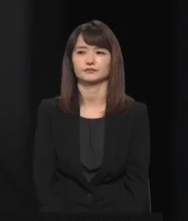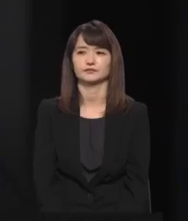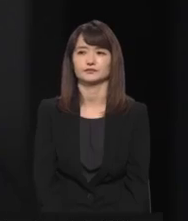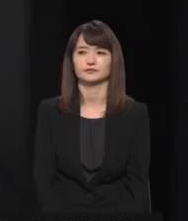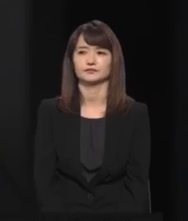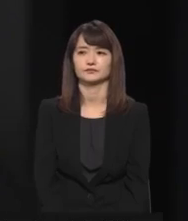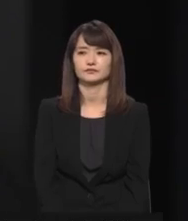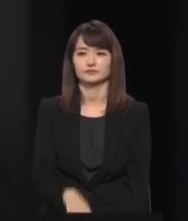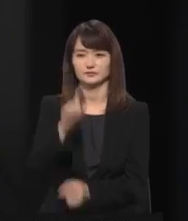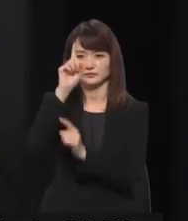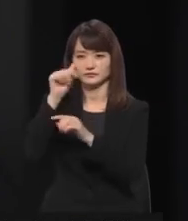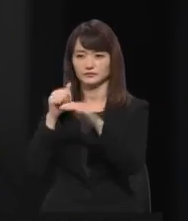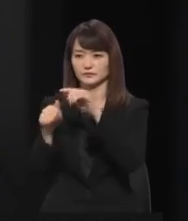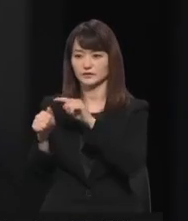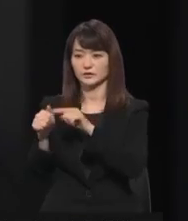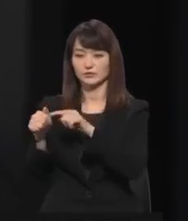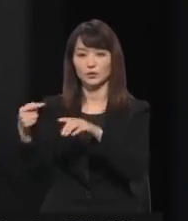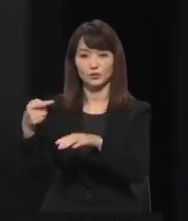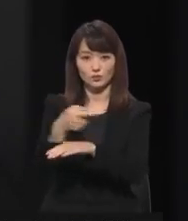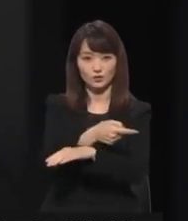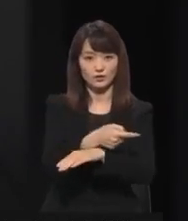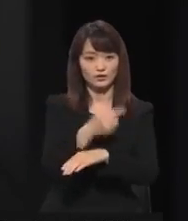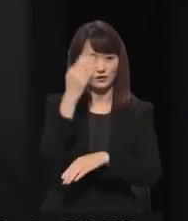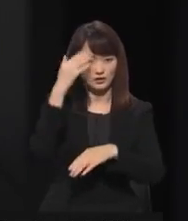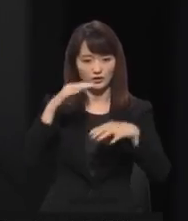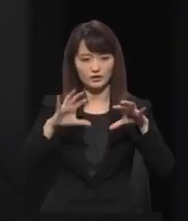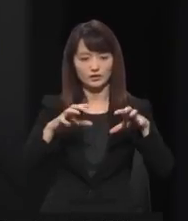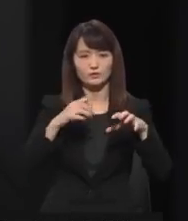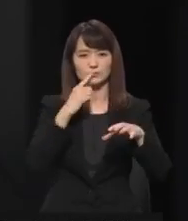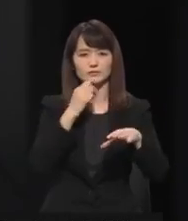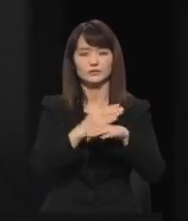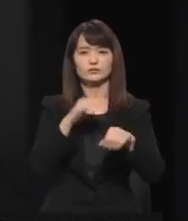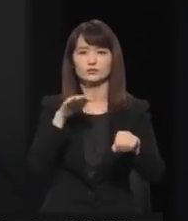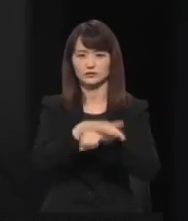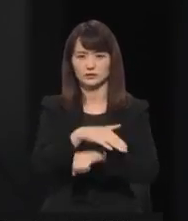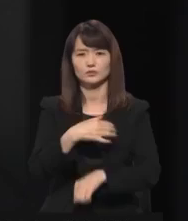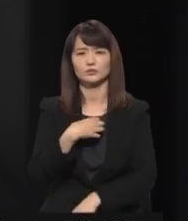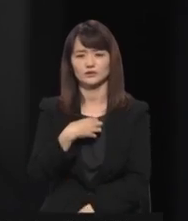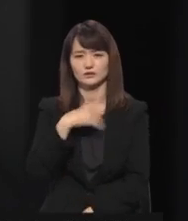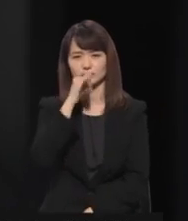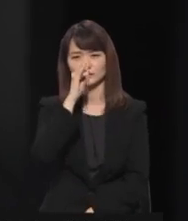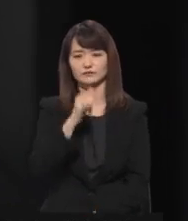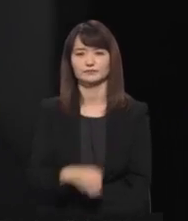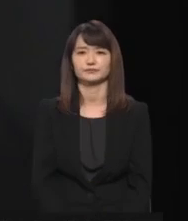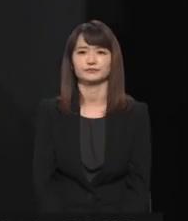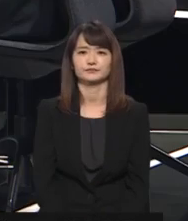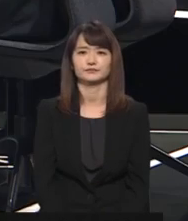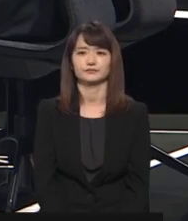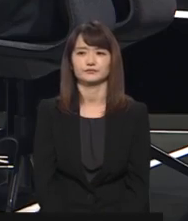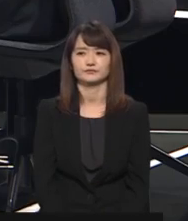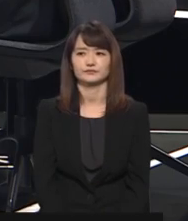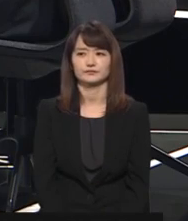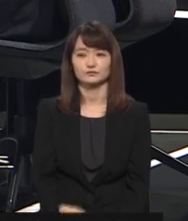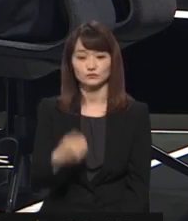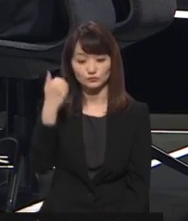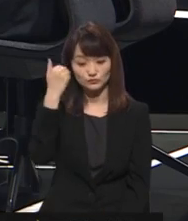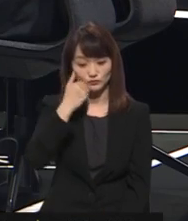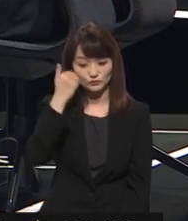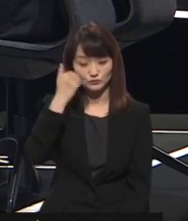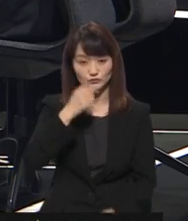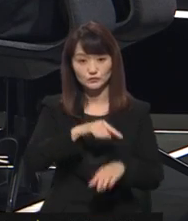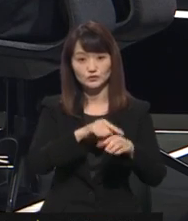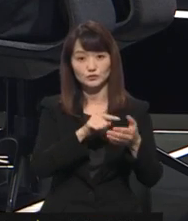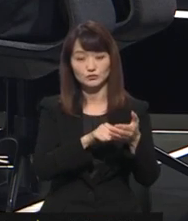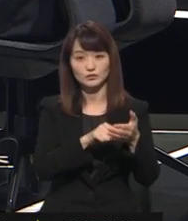속성 이혜원 아니라 우리나라의 민주주의 얘길 수 있다 이런 걱정으로 좀 하면 이게 지금 뭐 둥가 에 의 중 그 누구는 대통령을